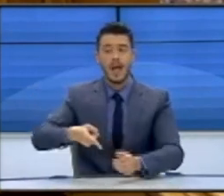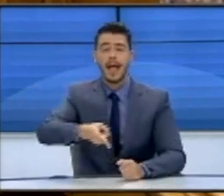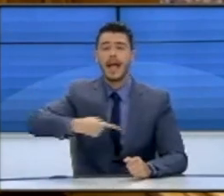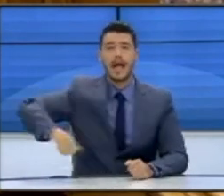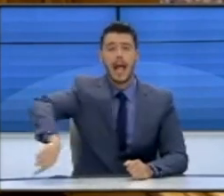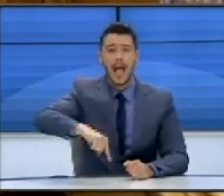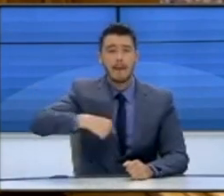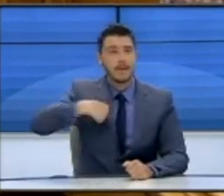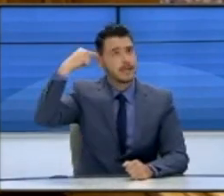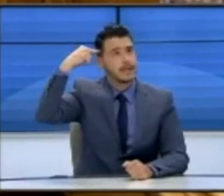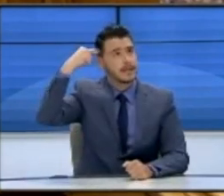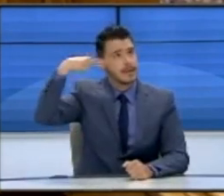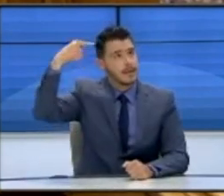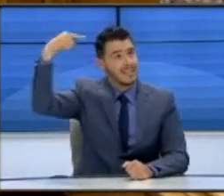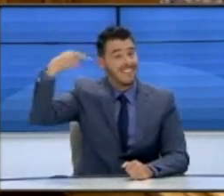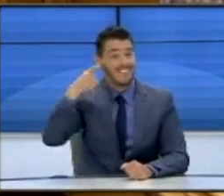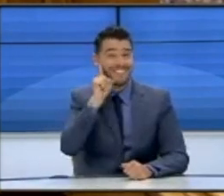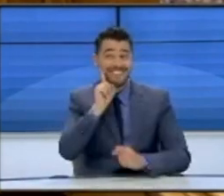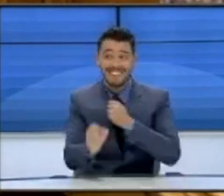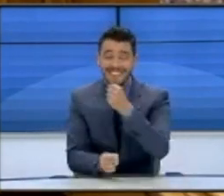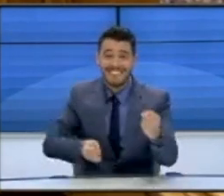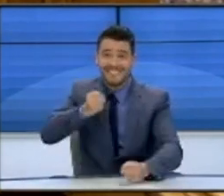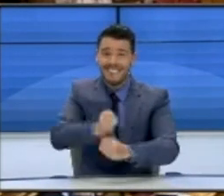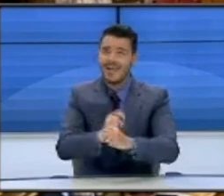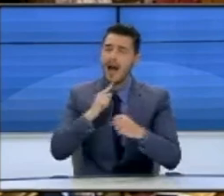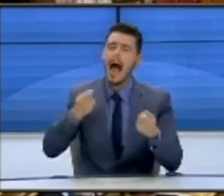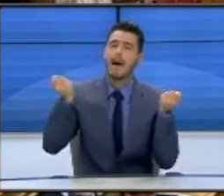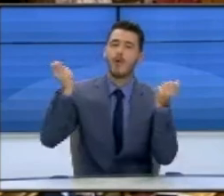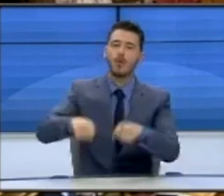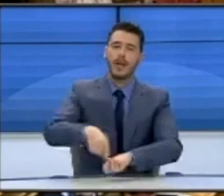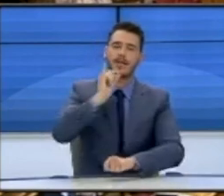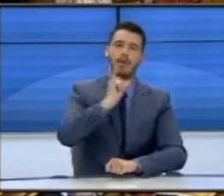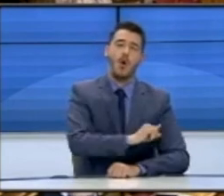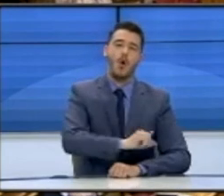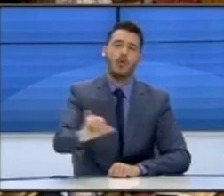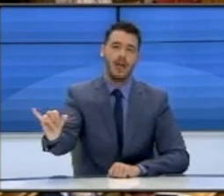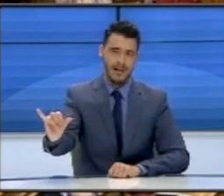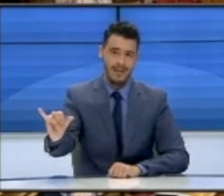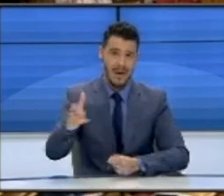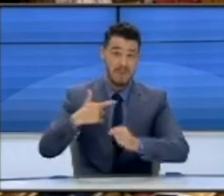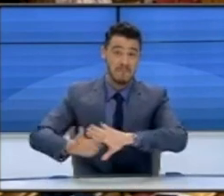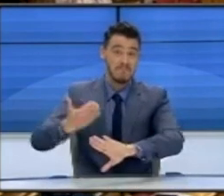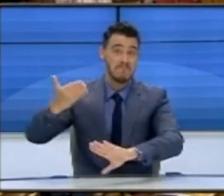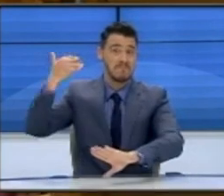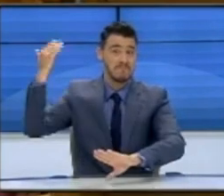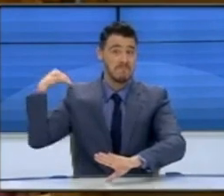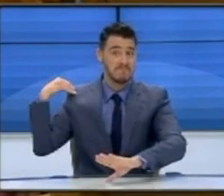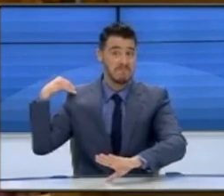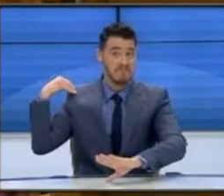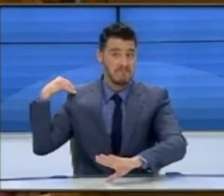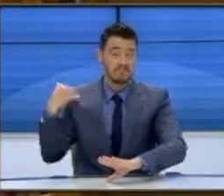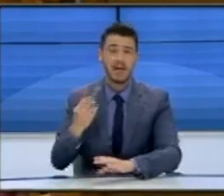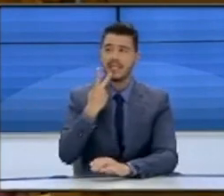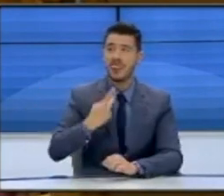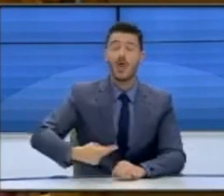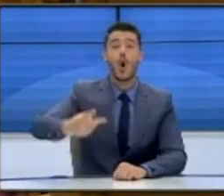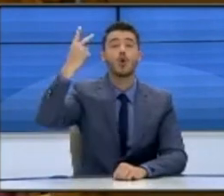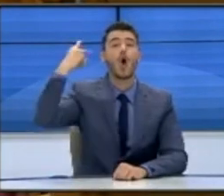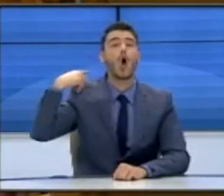κάποιες δεκαετίες. Ίσως δεν ήταν καν αυτονόητο πριν από